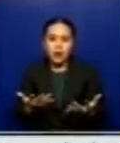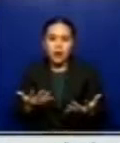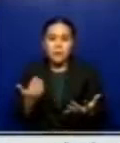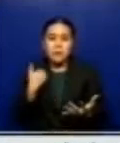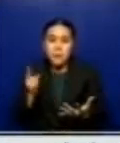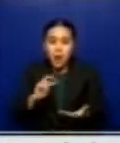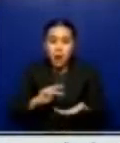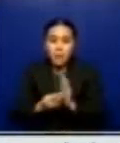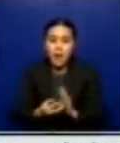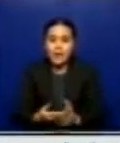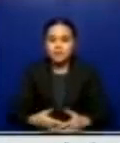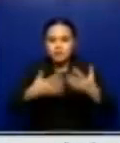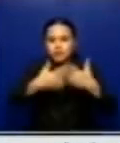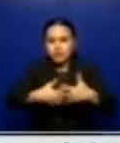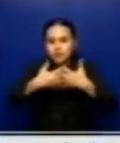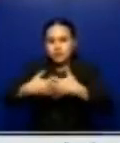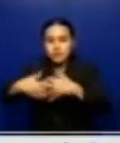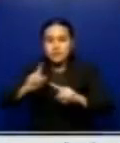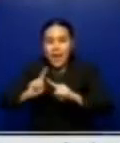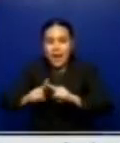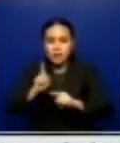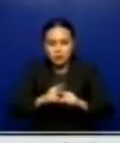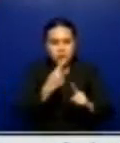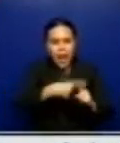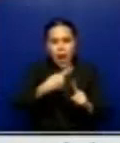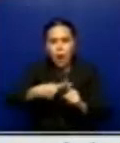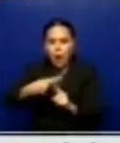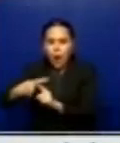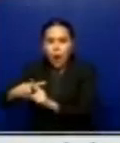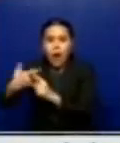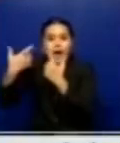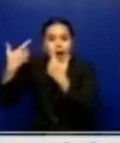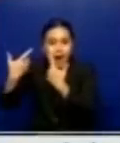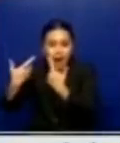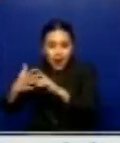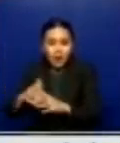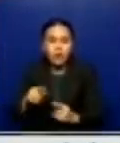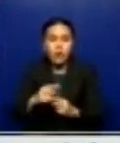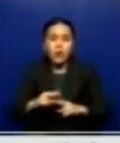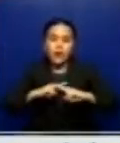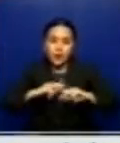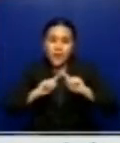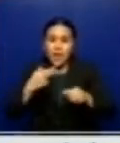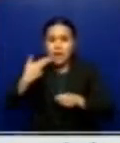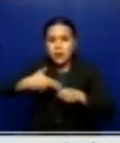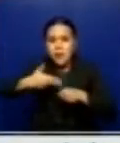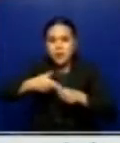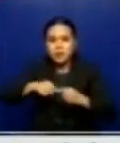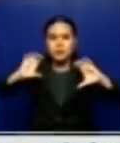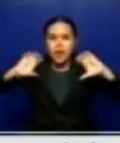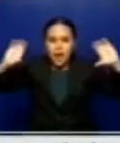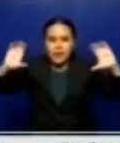าเครื่องจักรเอกชนแต่ใช้น้ำมันหลวงแต่งบประมาณเท่าเดิม